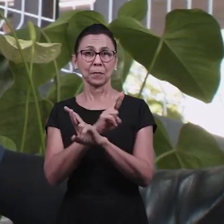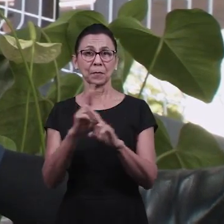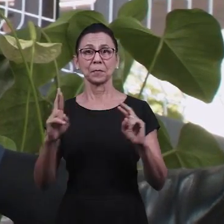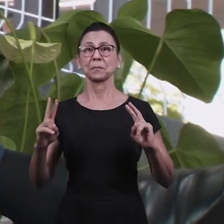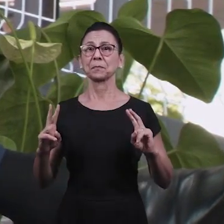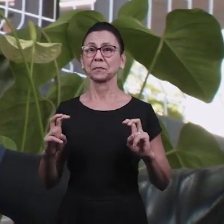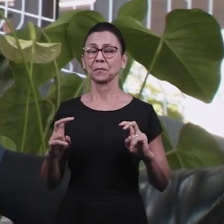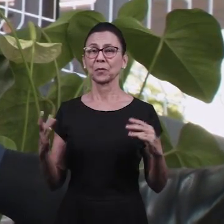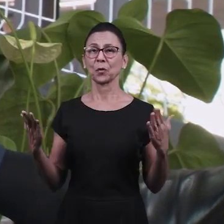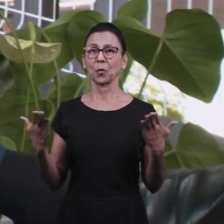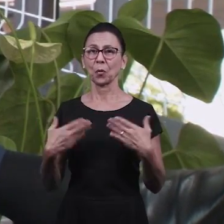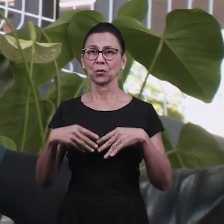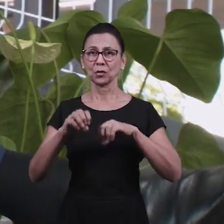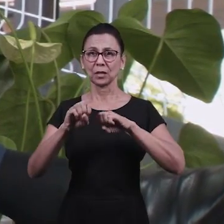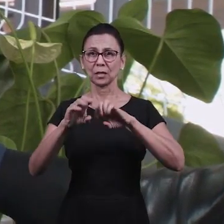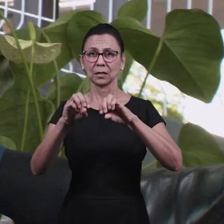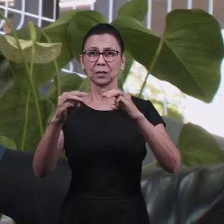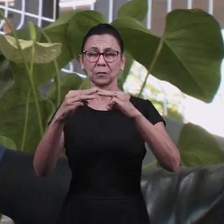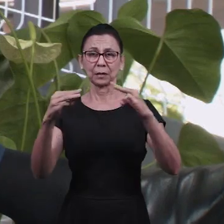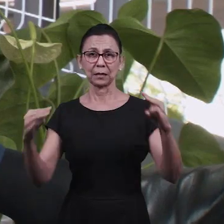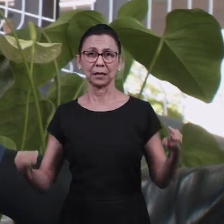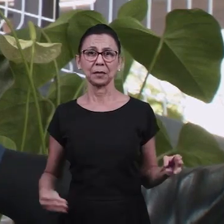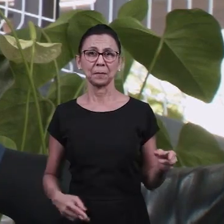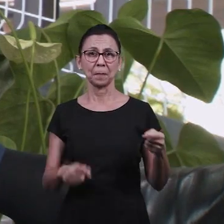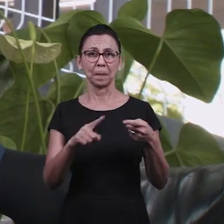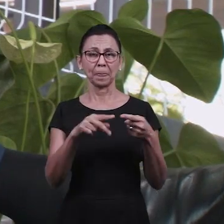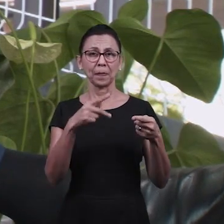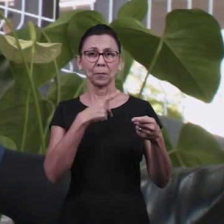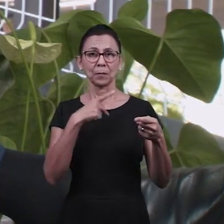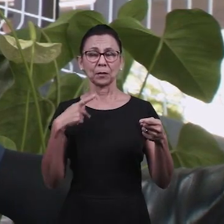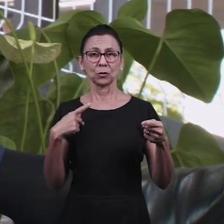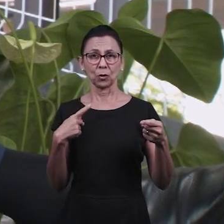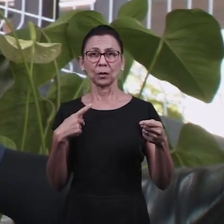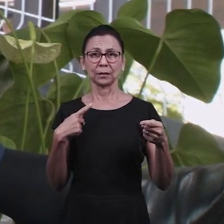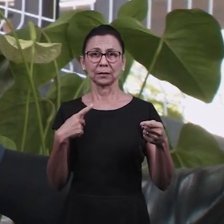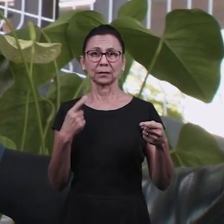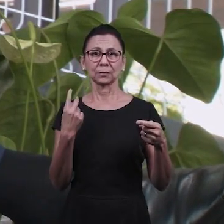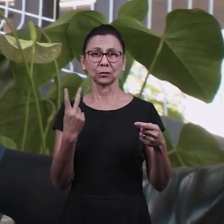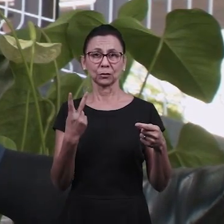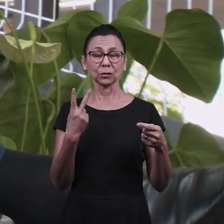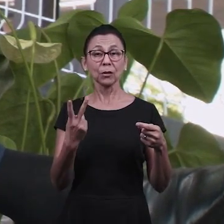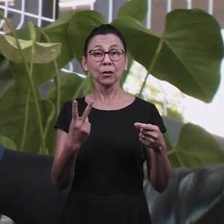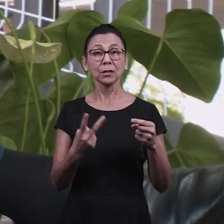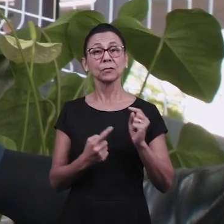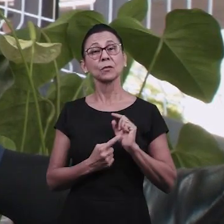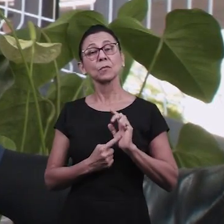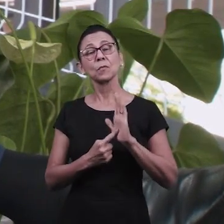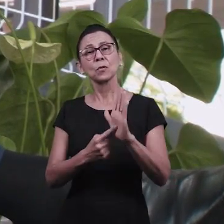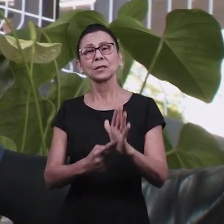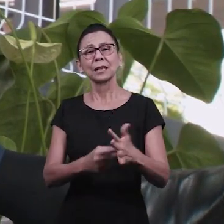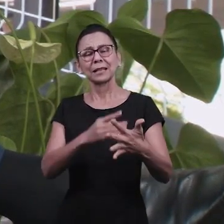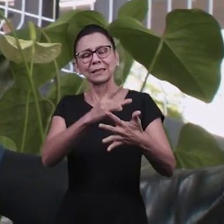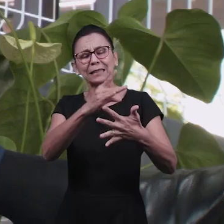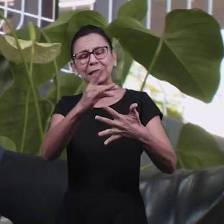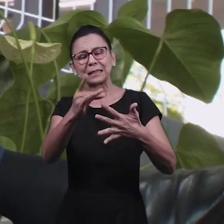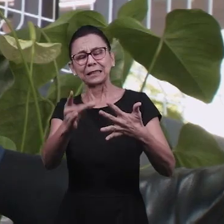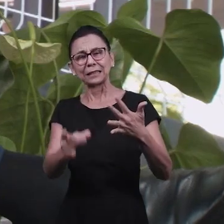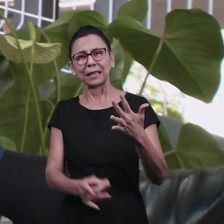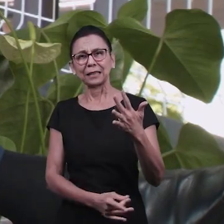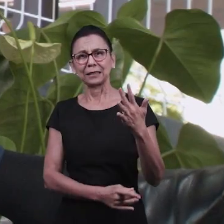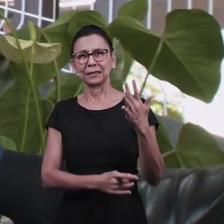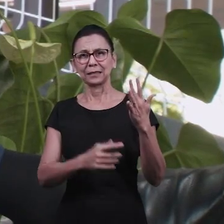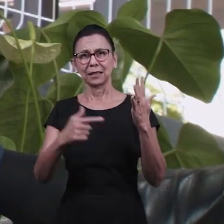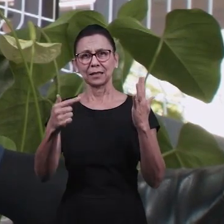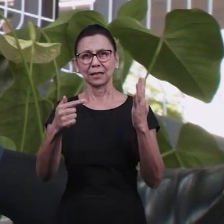dans le volet Leçons du Manaïm, le pasteur Daniel Moreira et Sergio Souza vont montrer avec détail ces